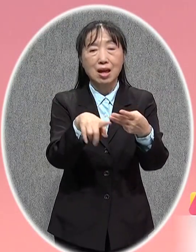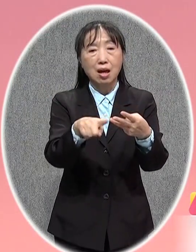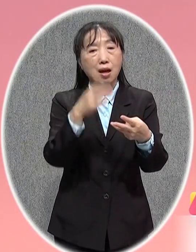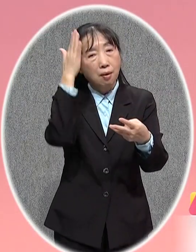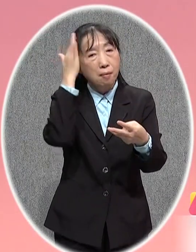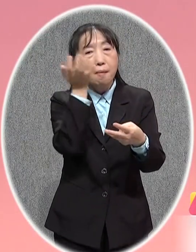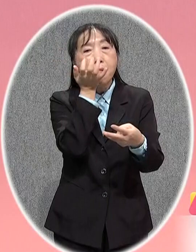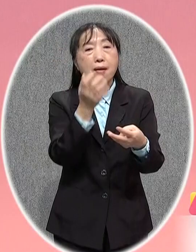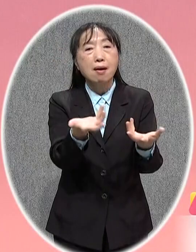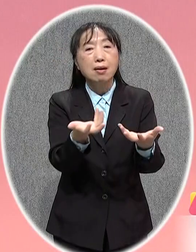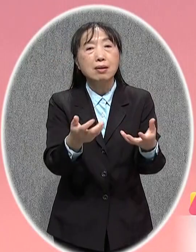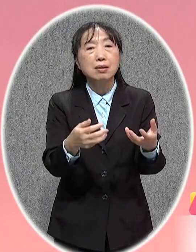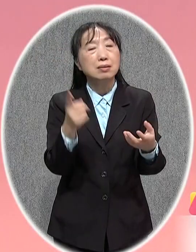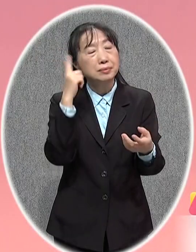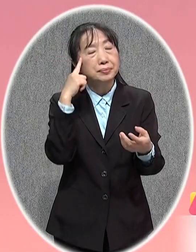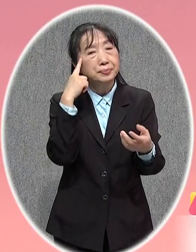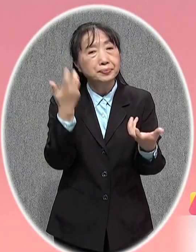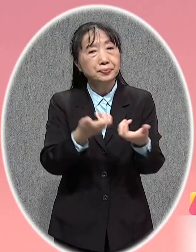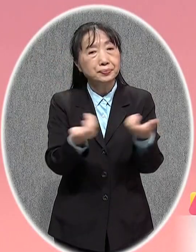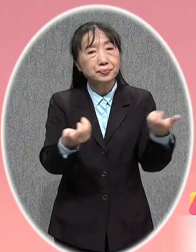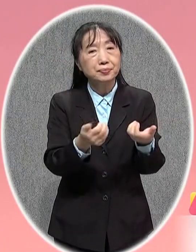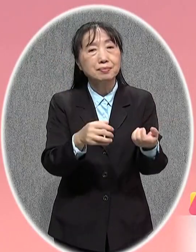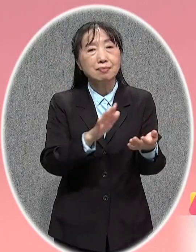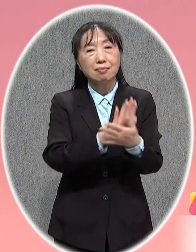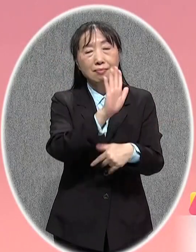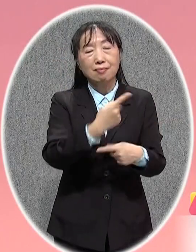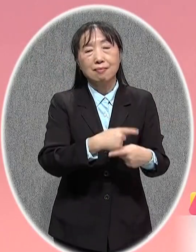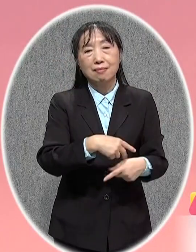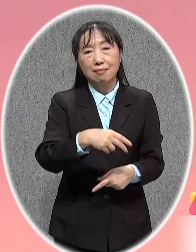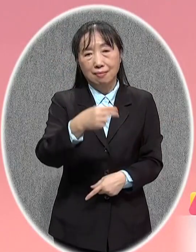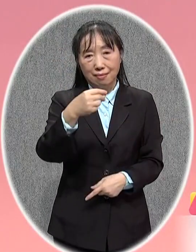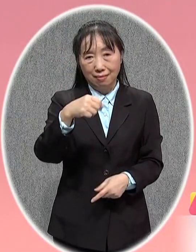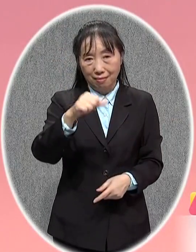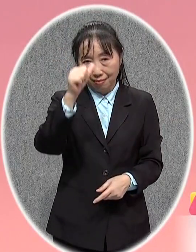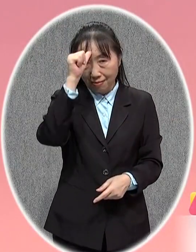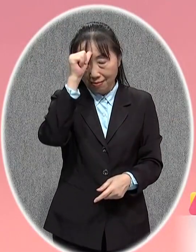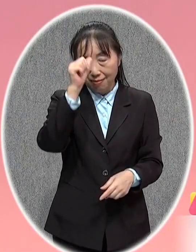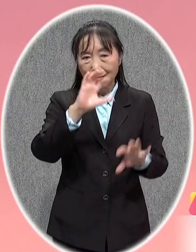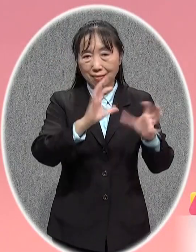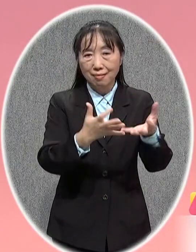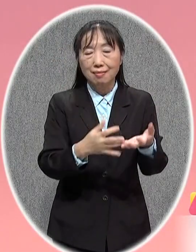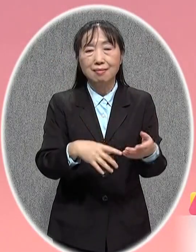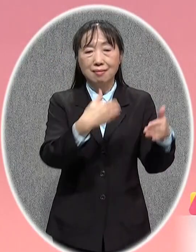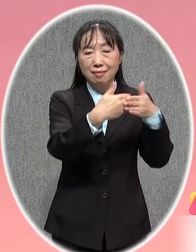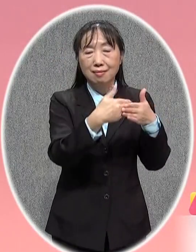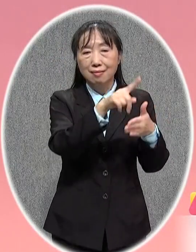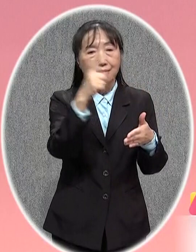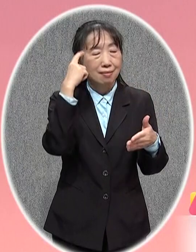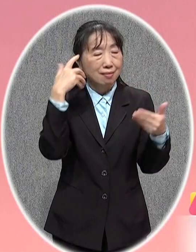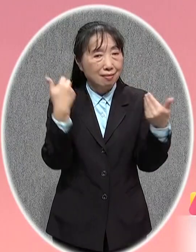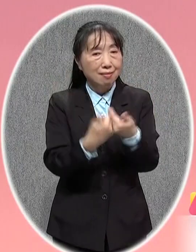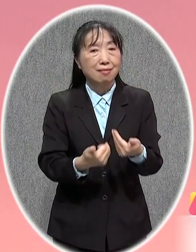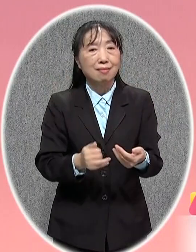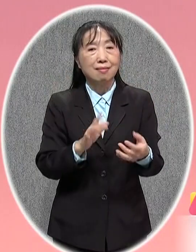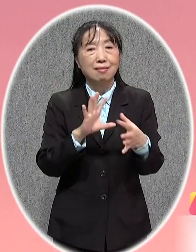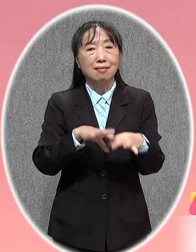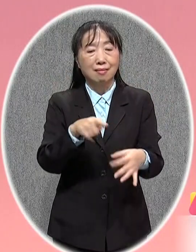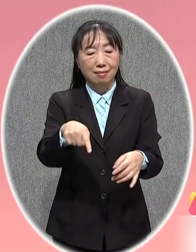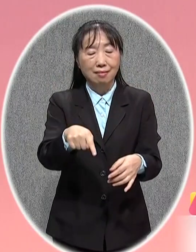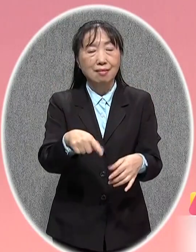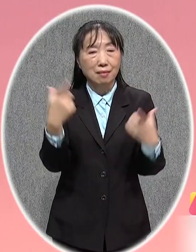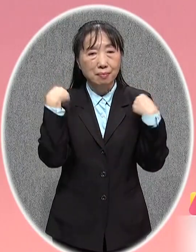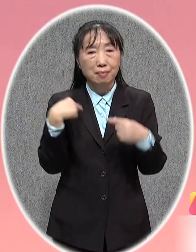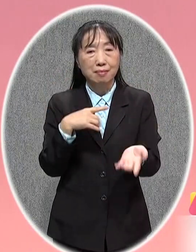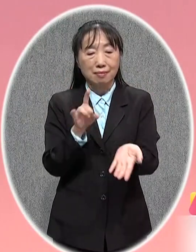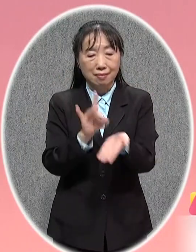题呢，受到印度、中国的反对，而把要淘汰的煤炭的字